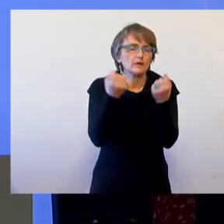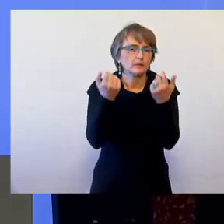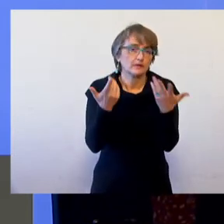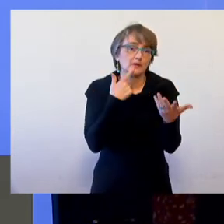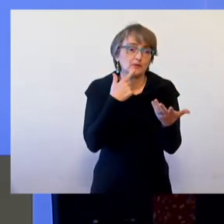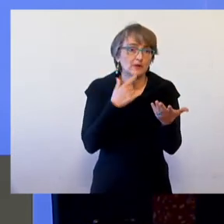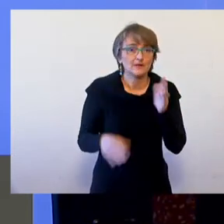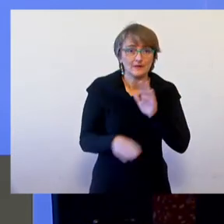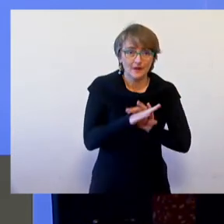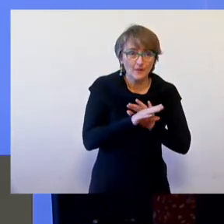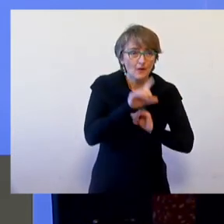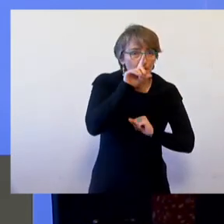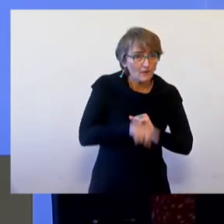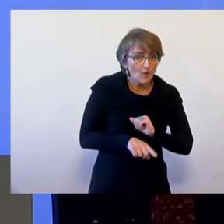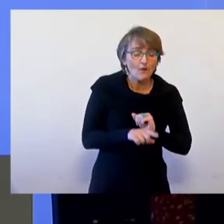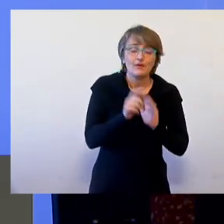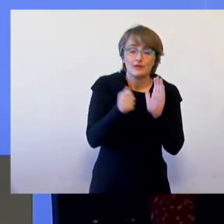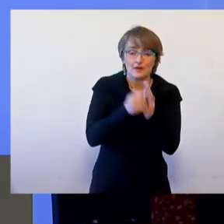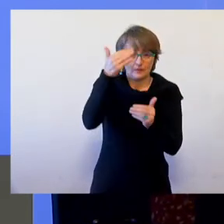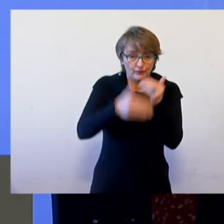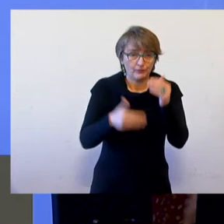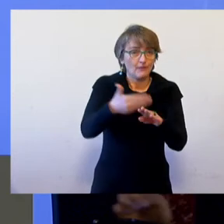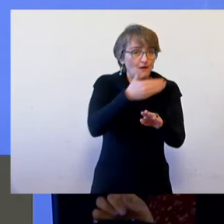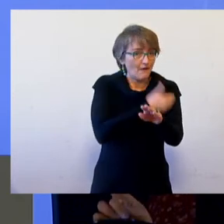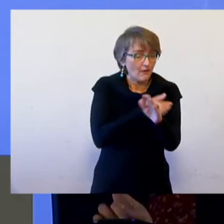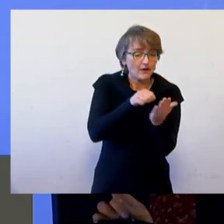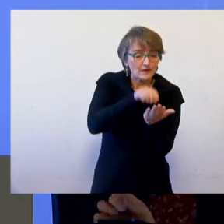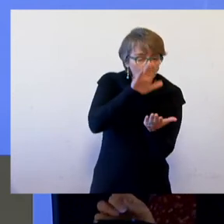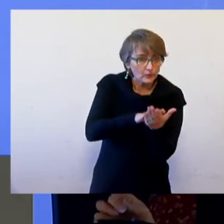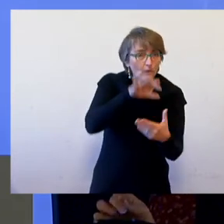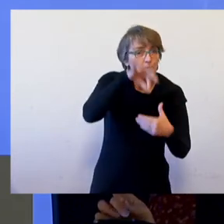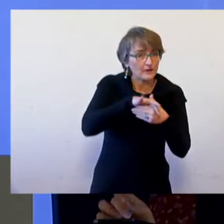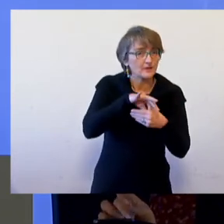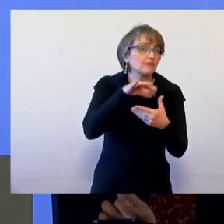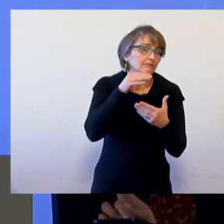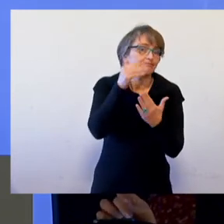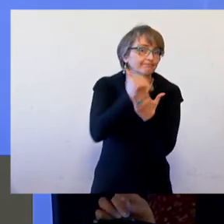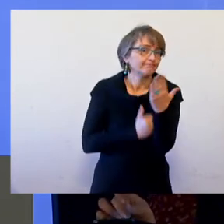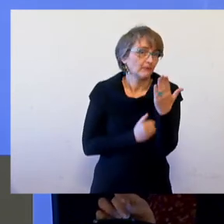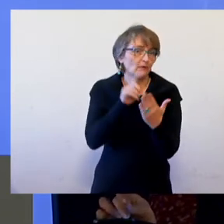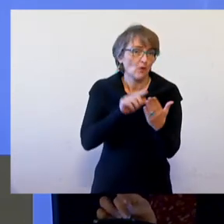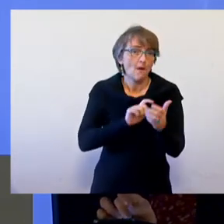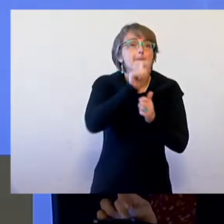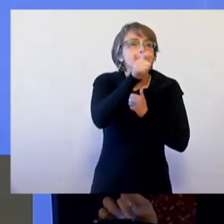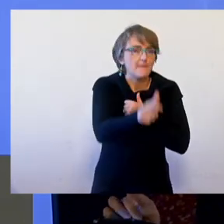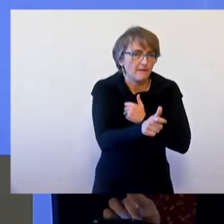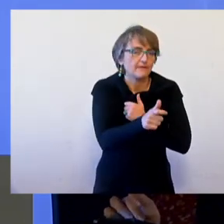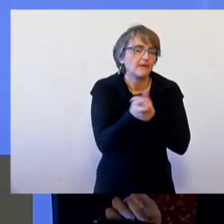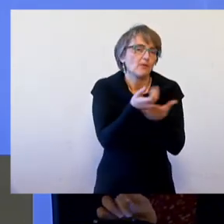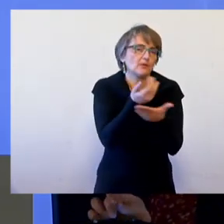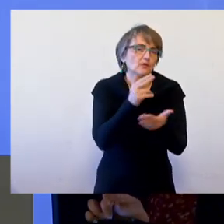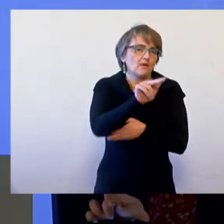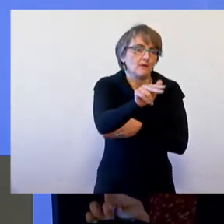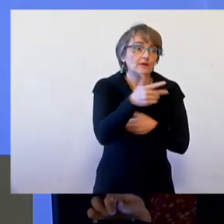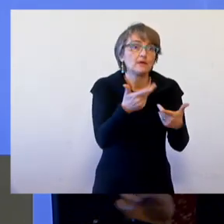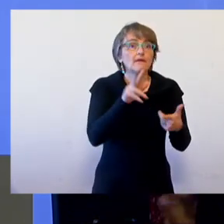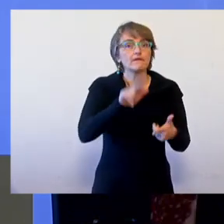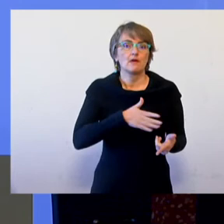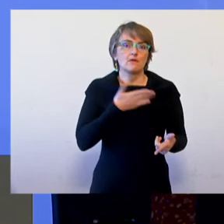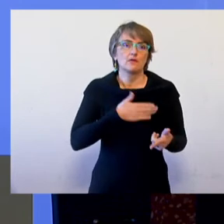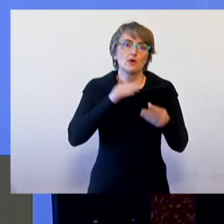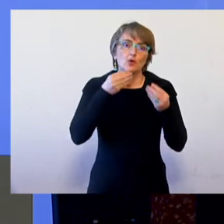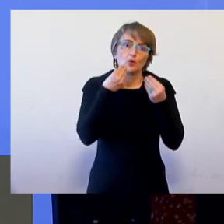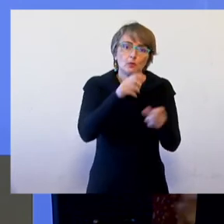limite d'inscription sur les listes électorales. Ça peut participer effectivement à favoriser la participation de tous et de toutes, et